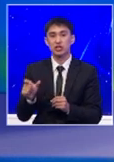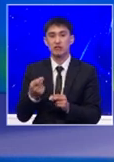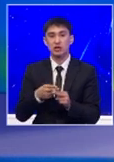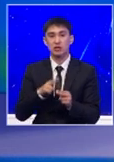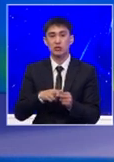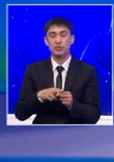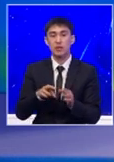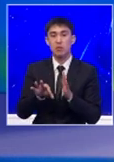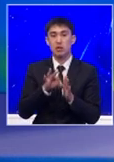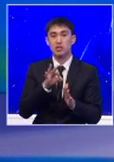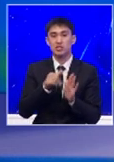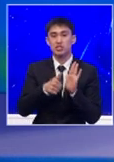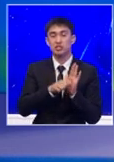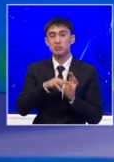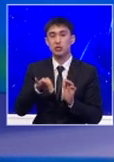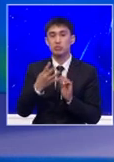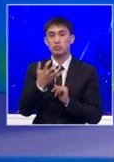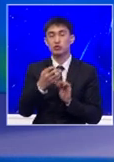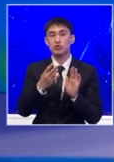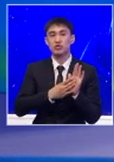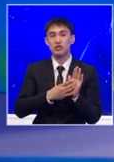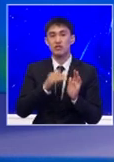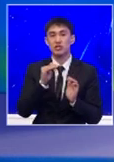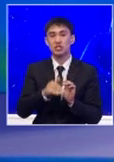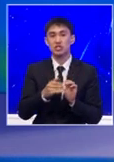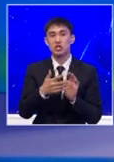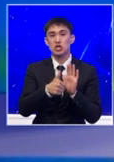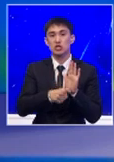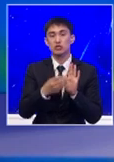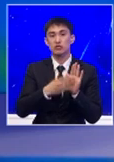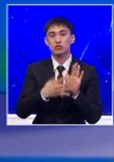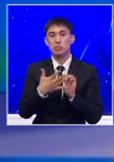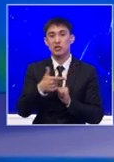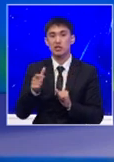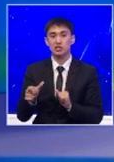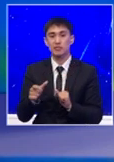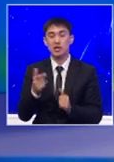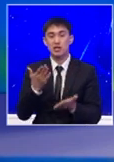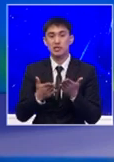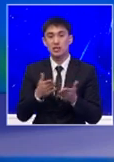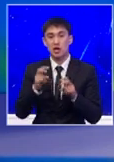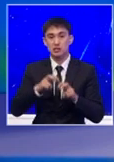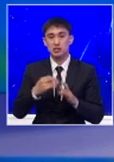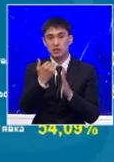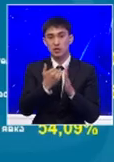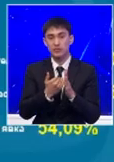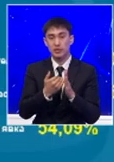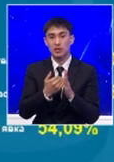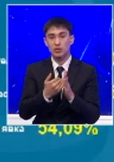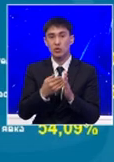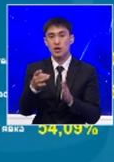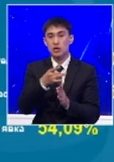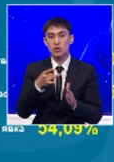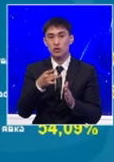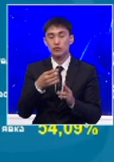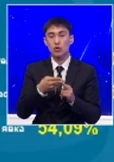человек из которых проголосовали 6 миллионов 509695 граждан если отследить картину в разрезе